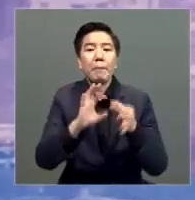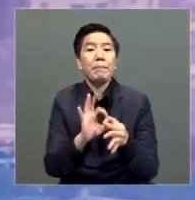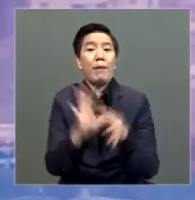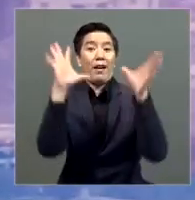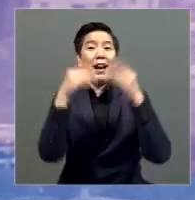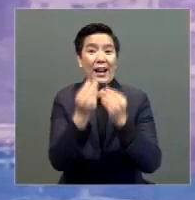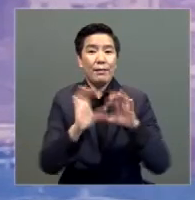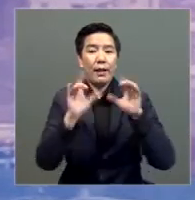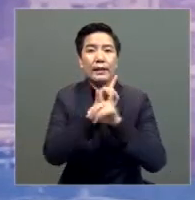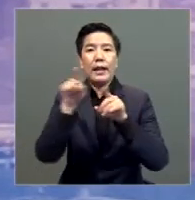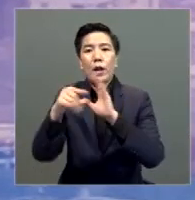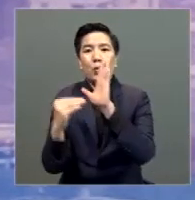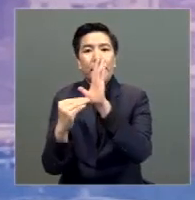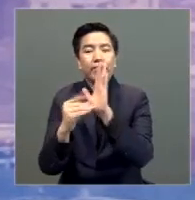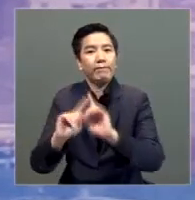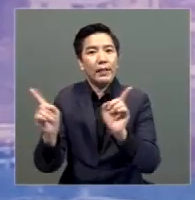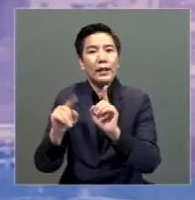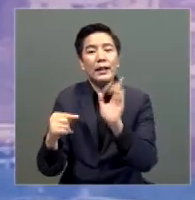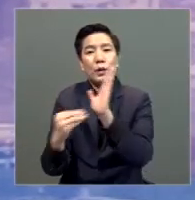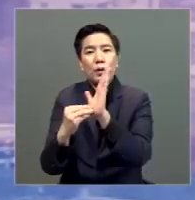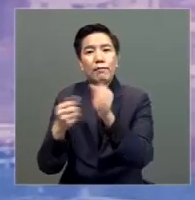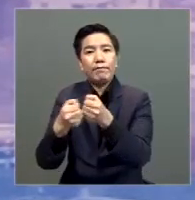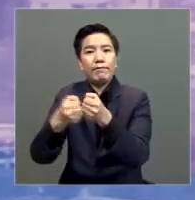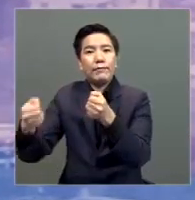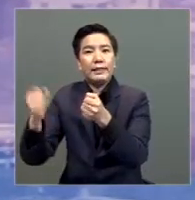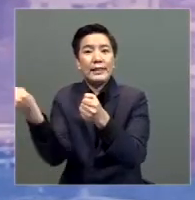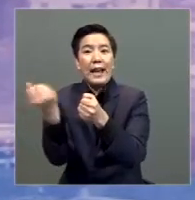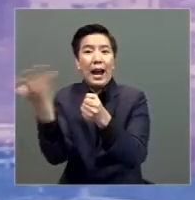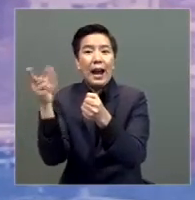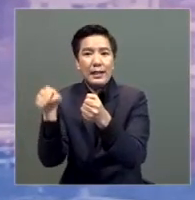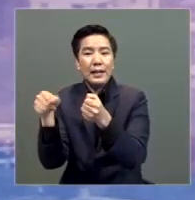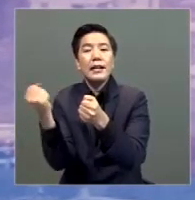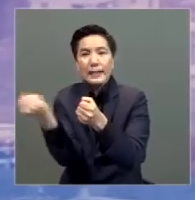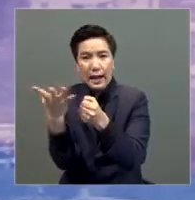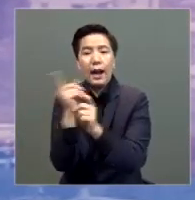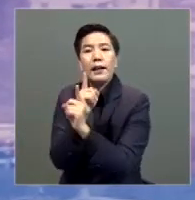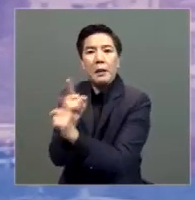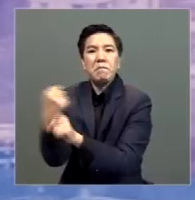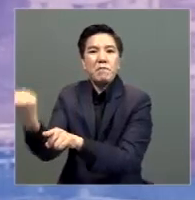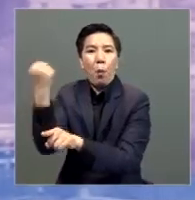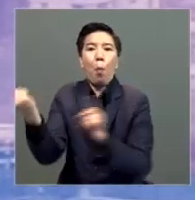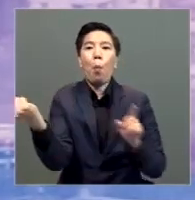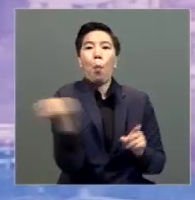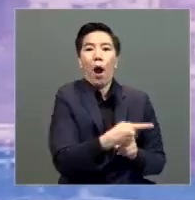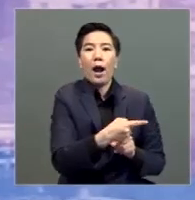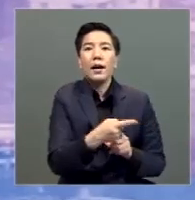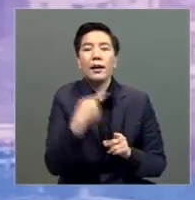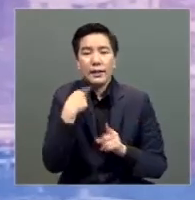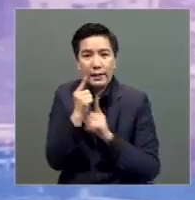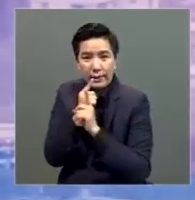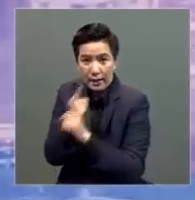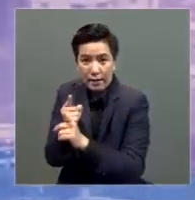ล้วแต่ประกาศผู้ว่ากทมเขาขยายไปถึงตีห้าไอ้ตรงตีห้าเนี่ยถือว่าเข้มงวดกว่า